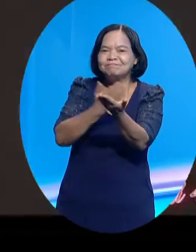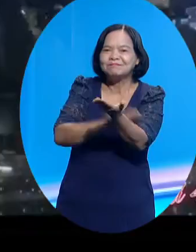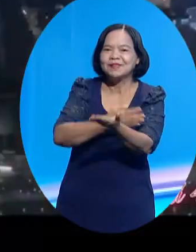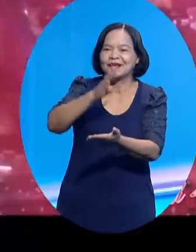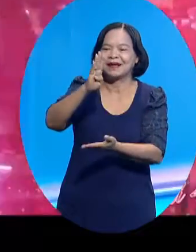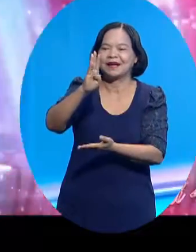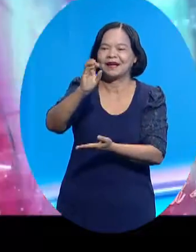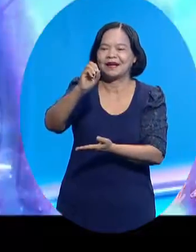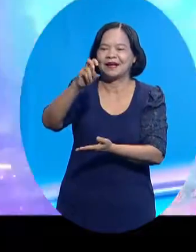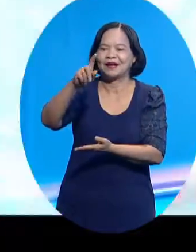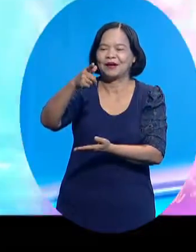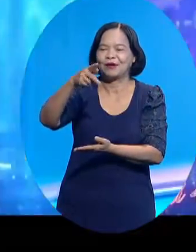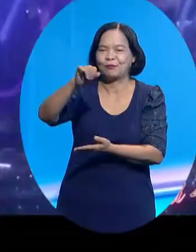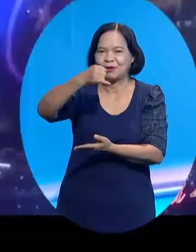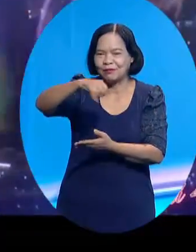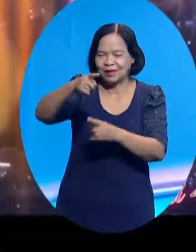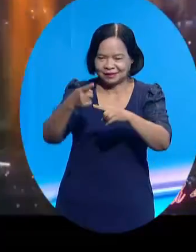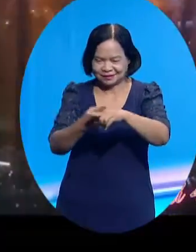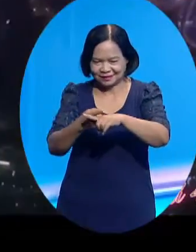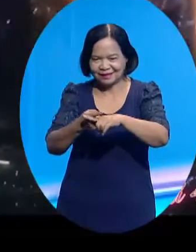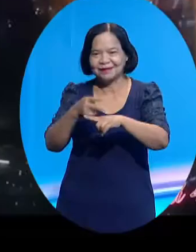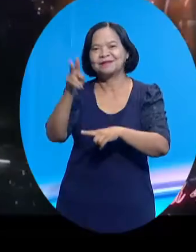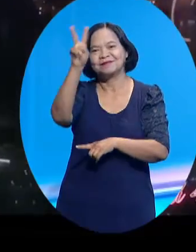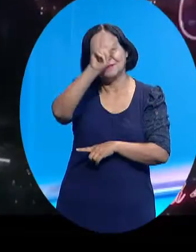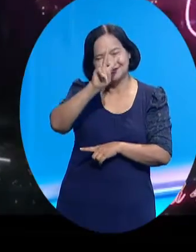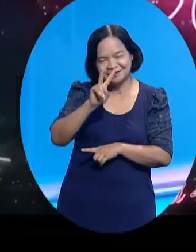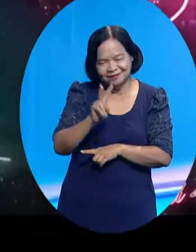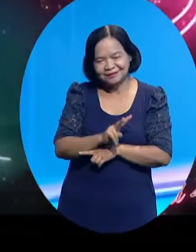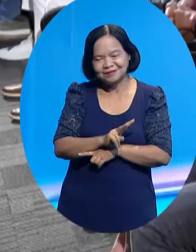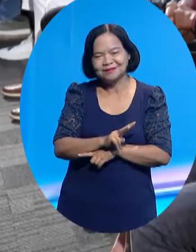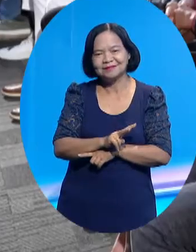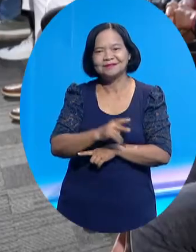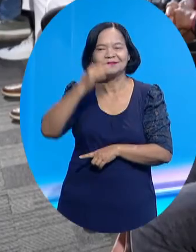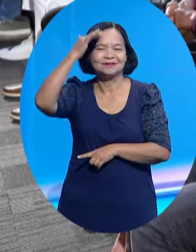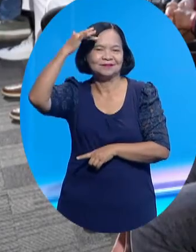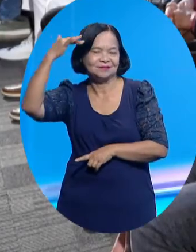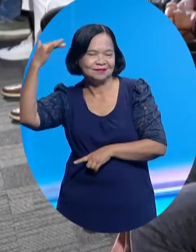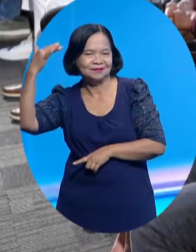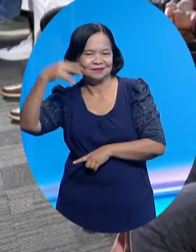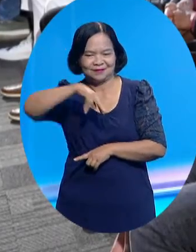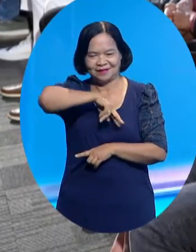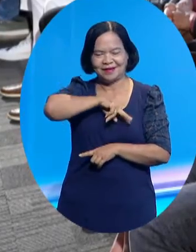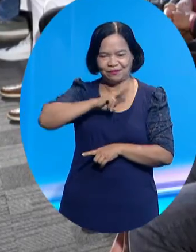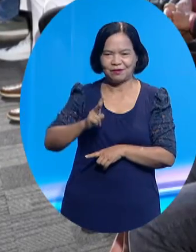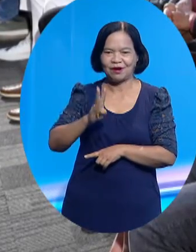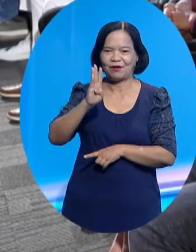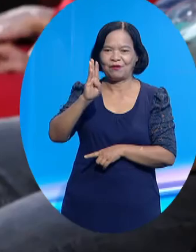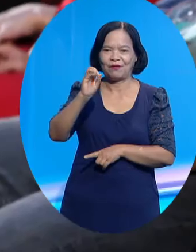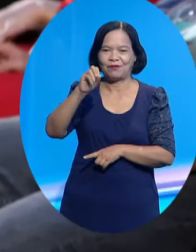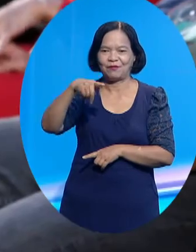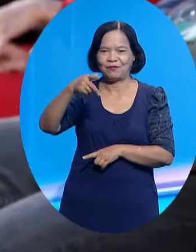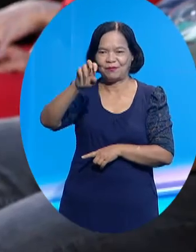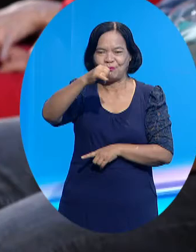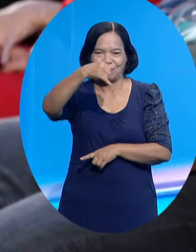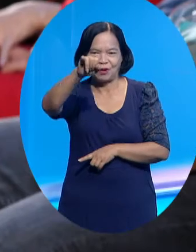tộ truyền thống giúp lan tỏa những giá trị tinh hoa ẩm thực Việt Nam thông qua quá trình Chinh Phục Ước mơ của nhân vật bóng thời 4.0